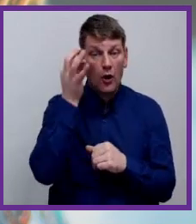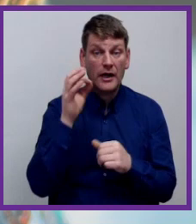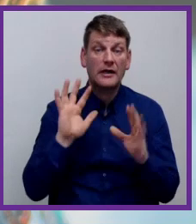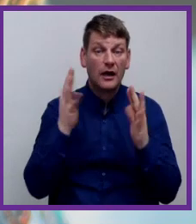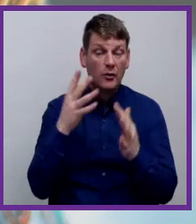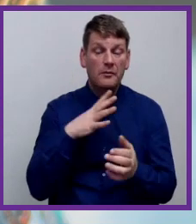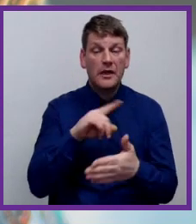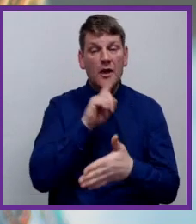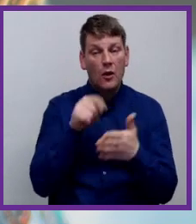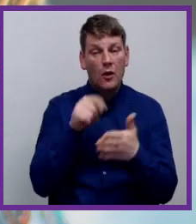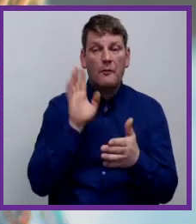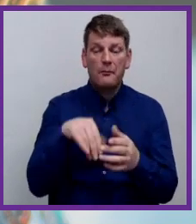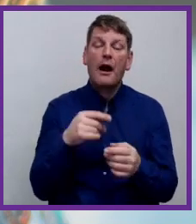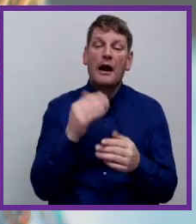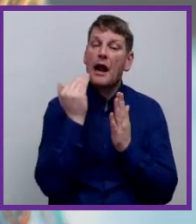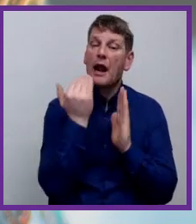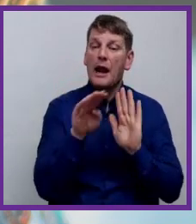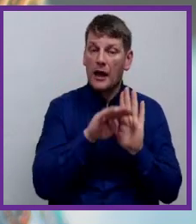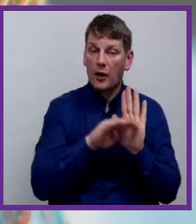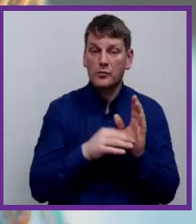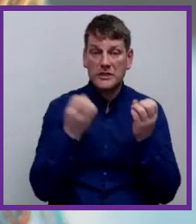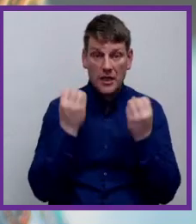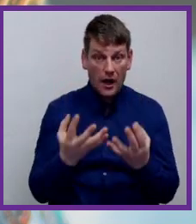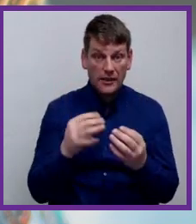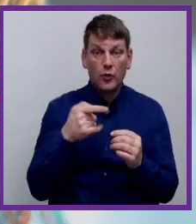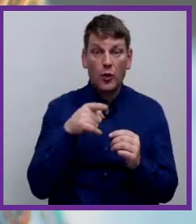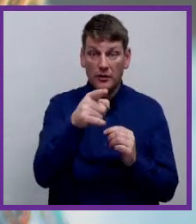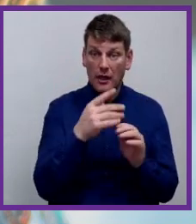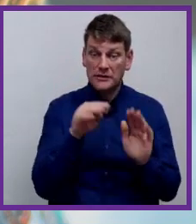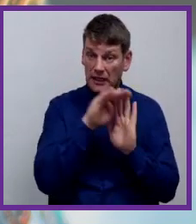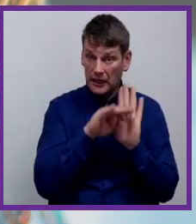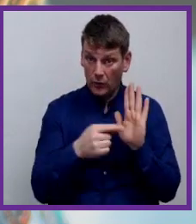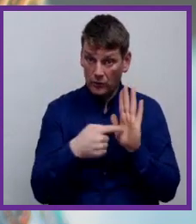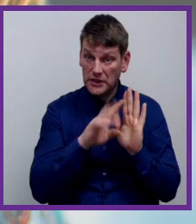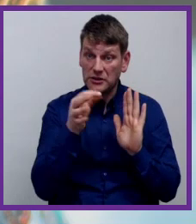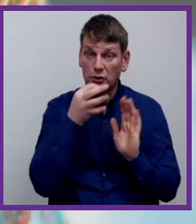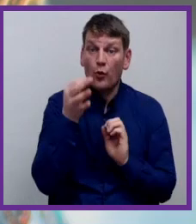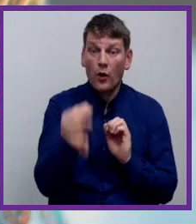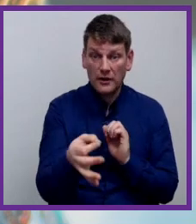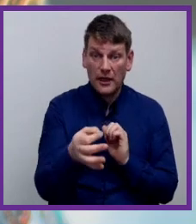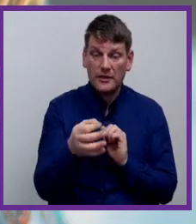jautājums arī par likuma skaidrību, jo tā norma, kas noteica,